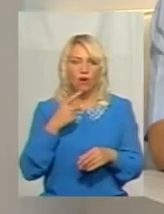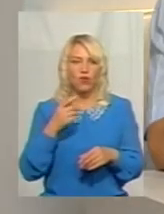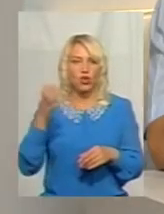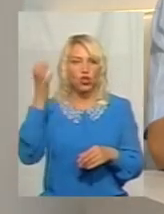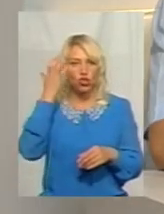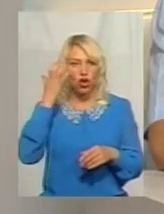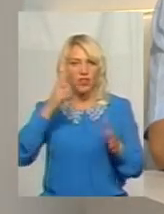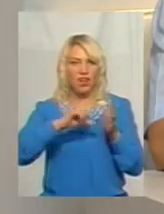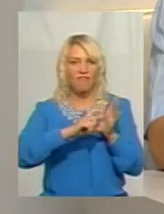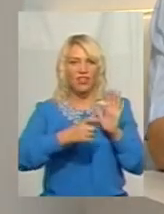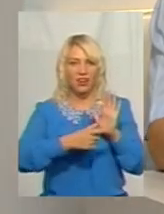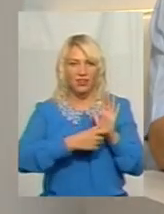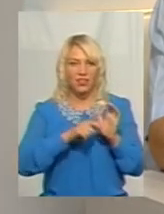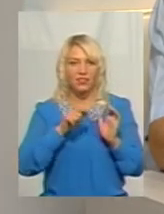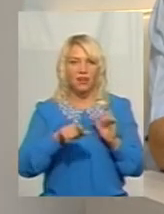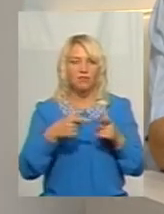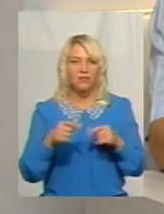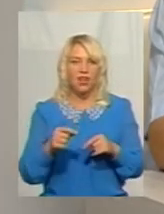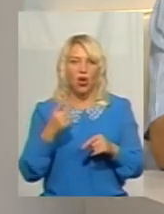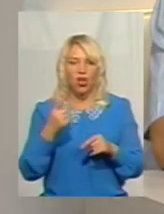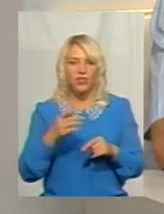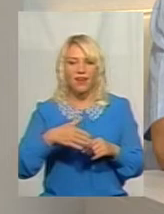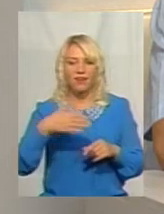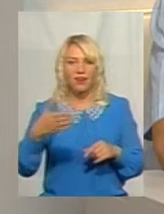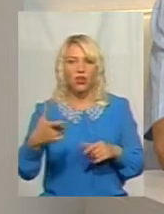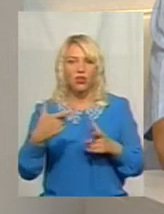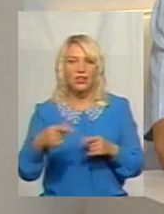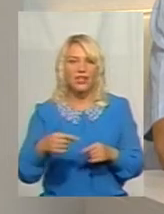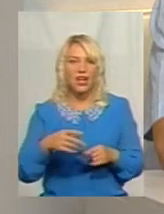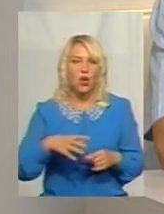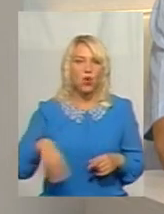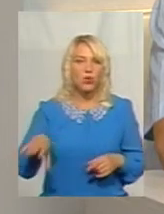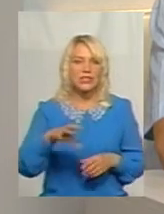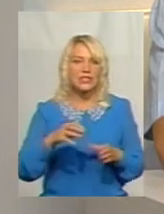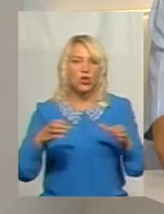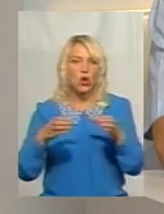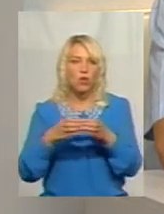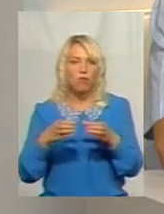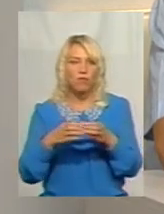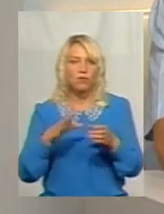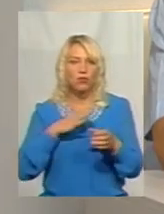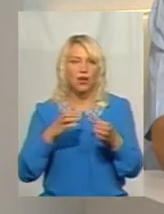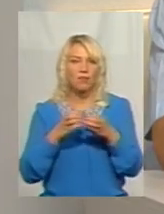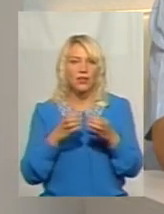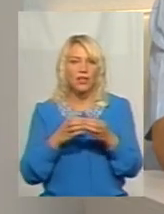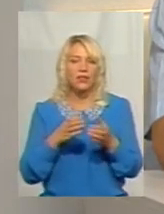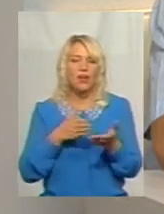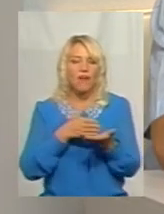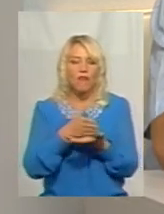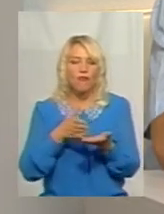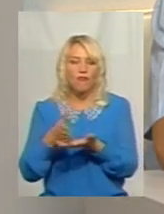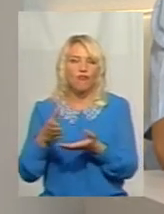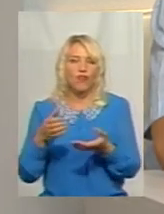квадрат, там де одне крило поліклініки, де якраз згруповані були кабінети вузьких фахівців,